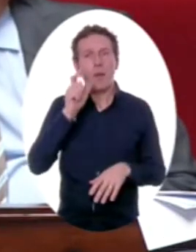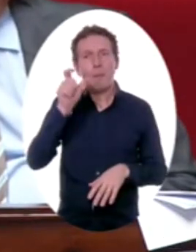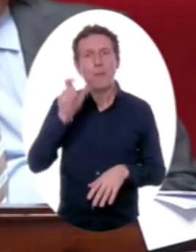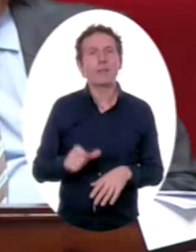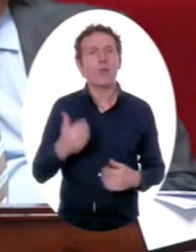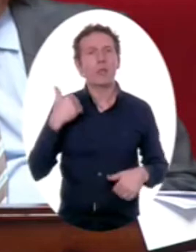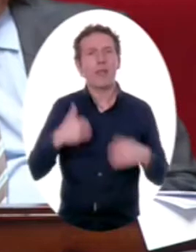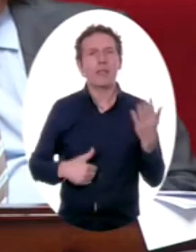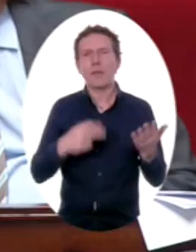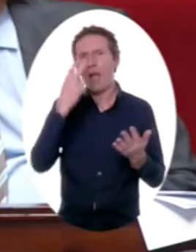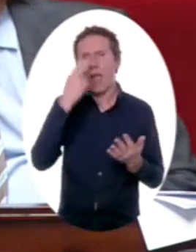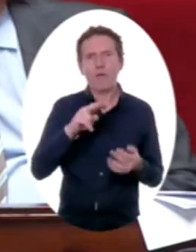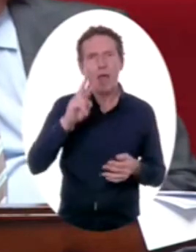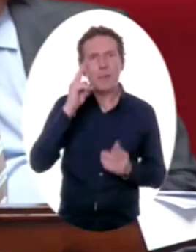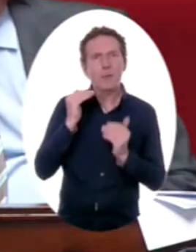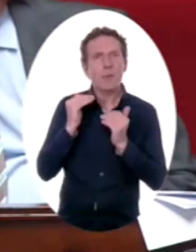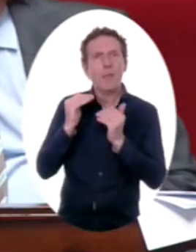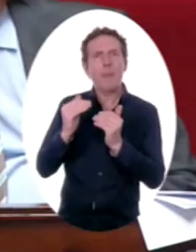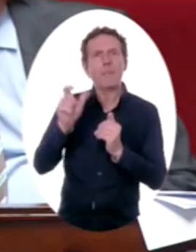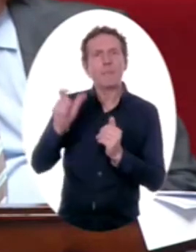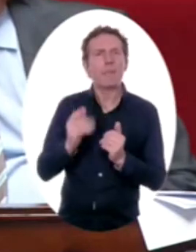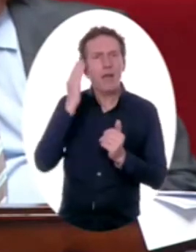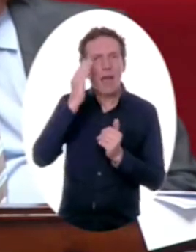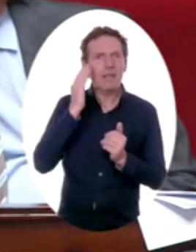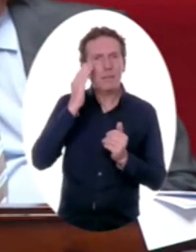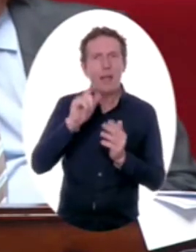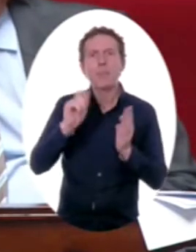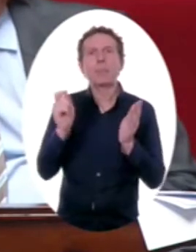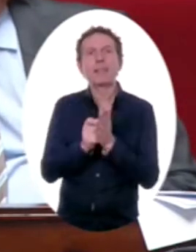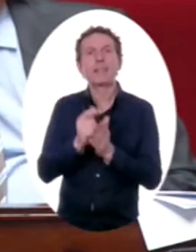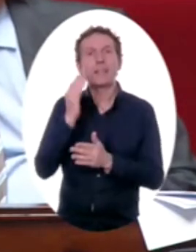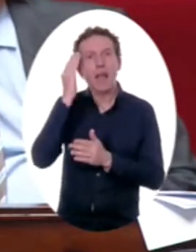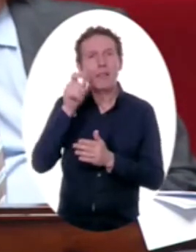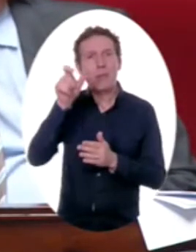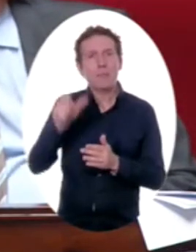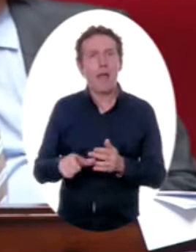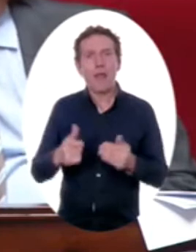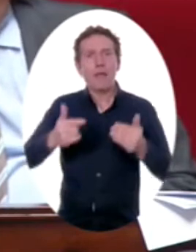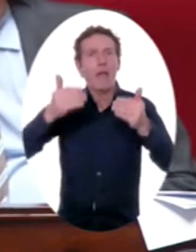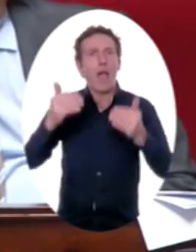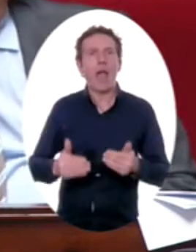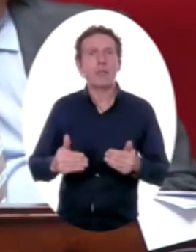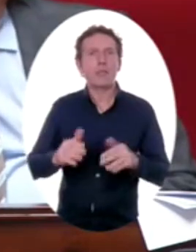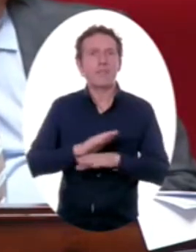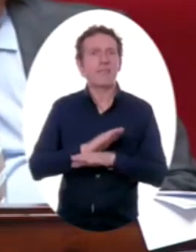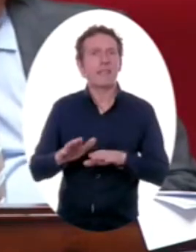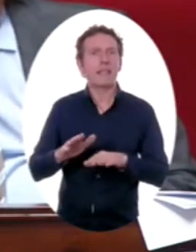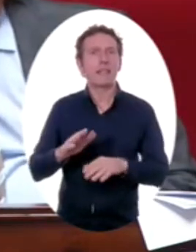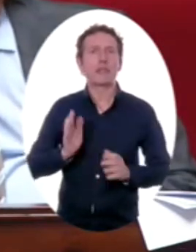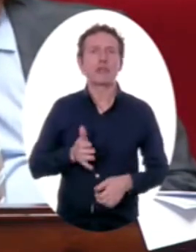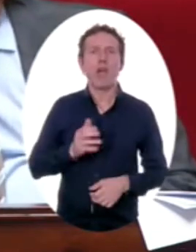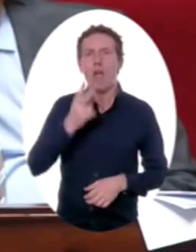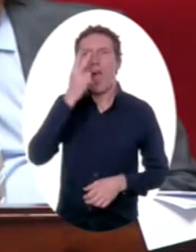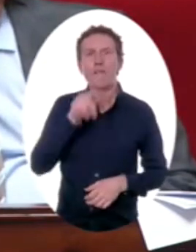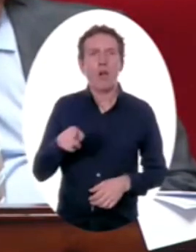aveugle s'habitue à la présence d'un animal domestique, et même lorsque cet animal domestique a cessé son activité de chien aveugle et que